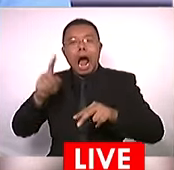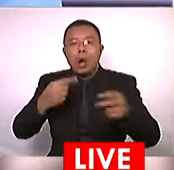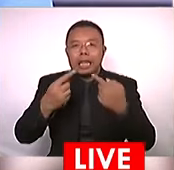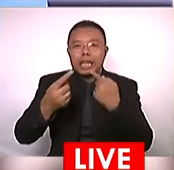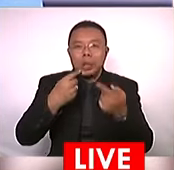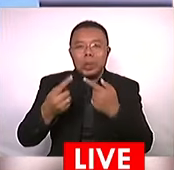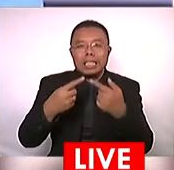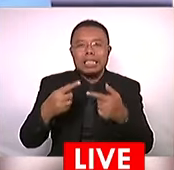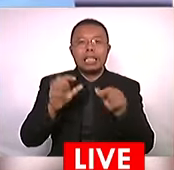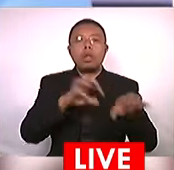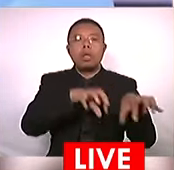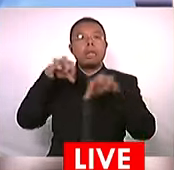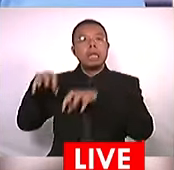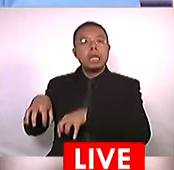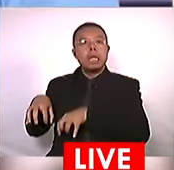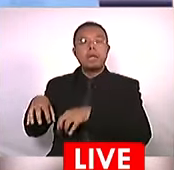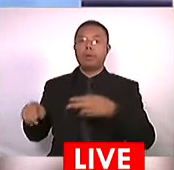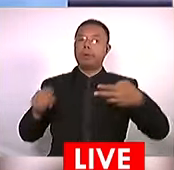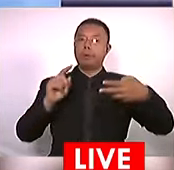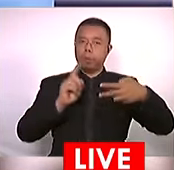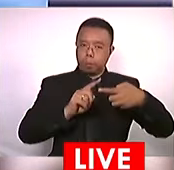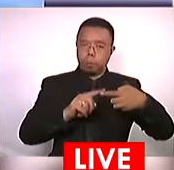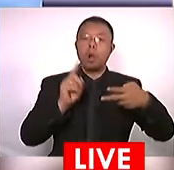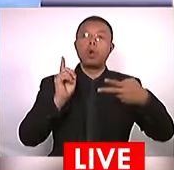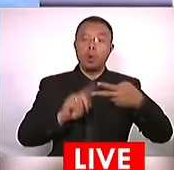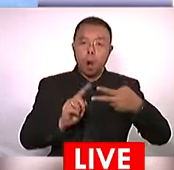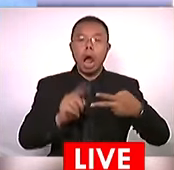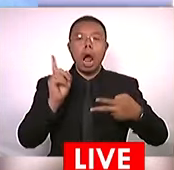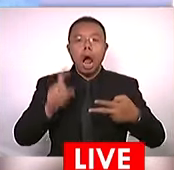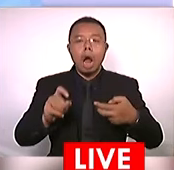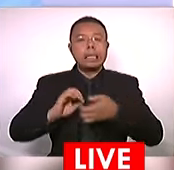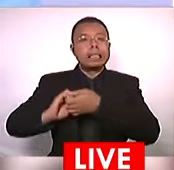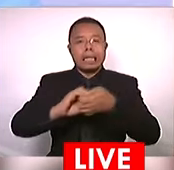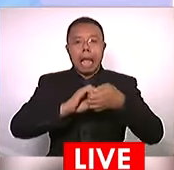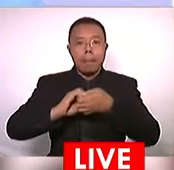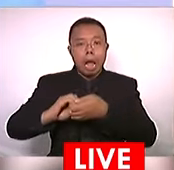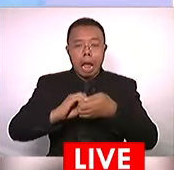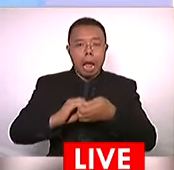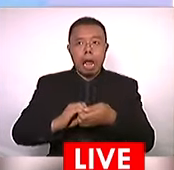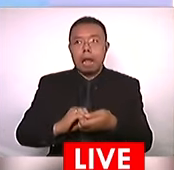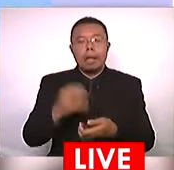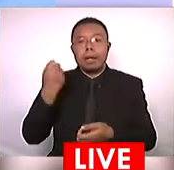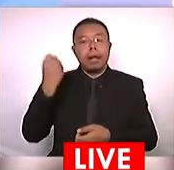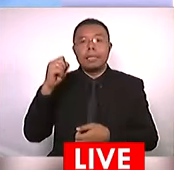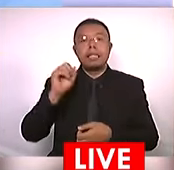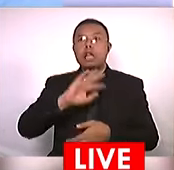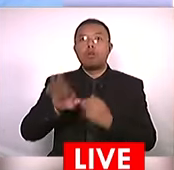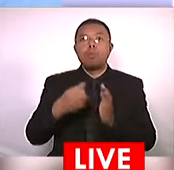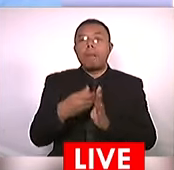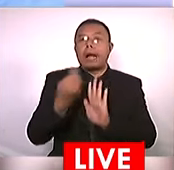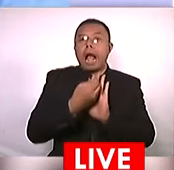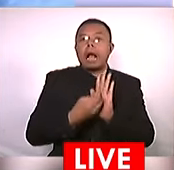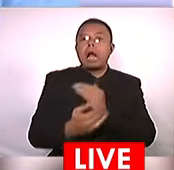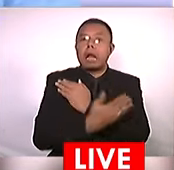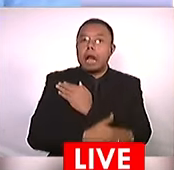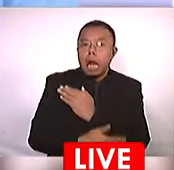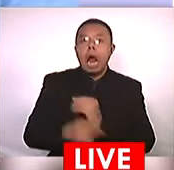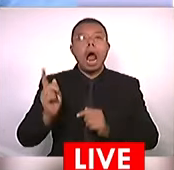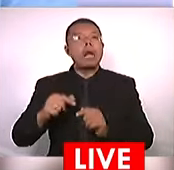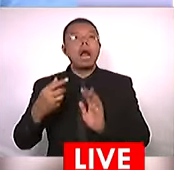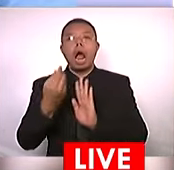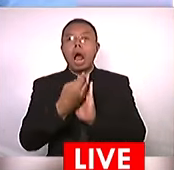Gus satu lalu kita juga harus berkolaborasi tidak semuanya pakai APBN ada yang pakai